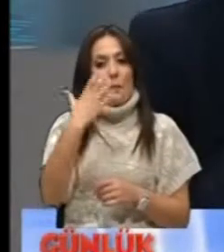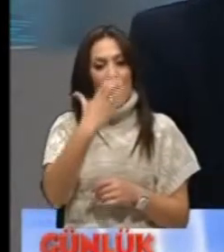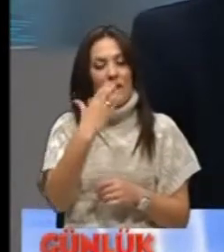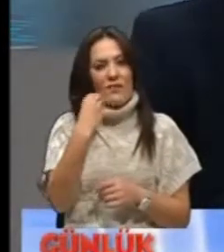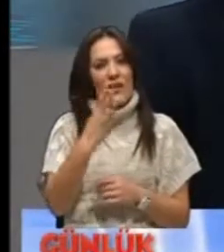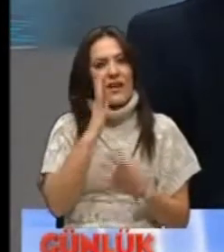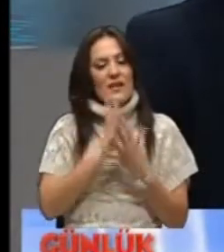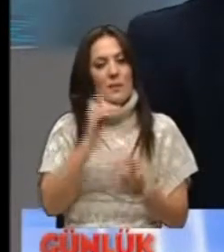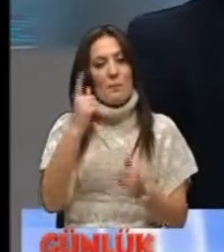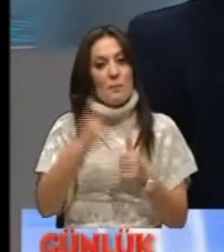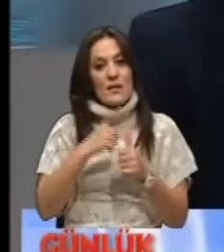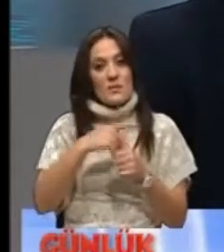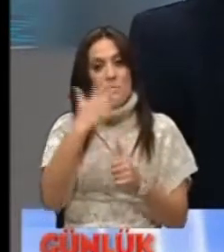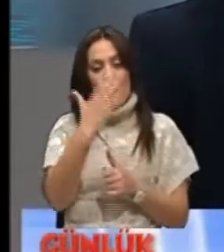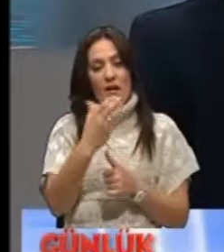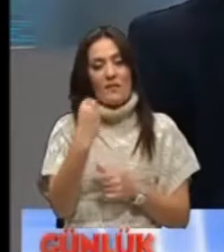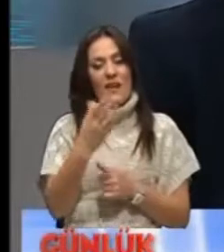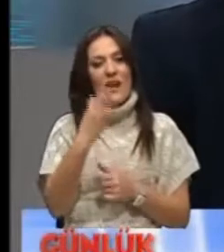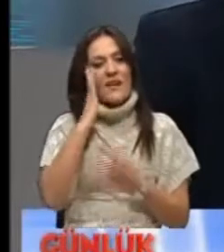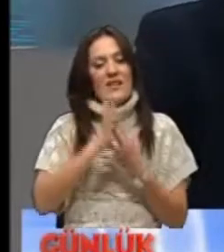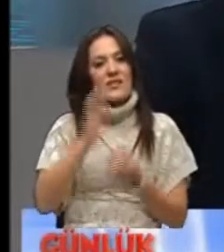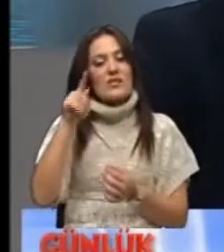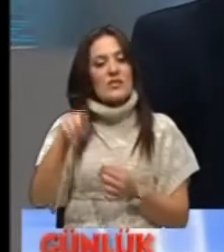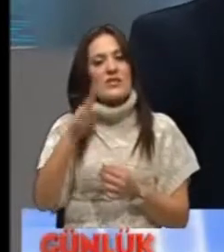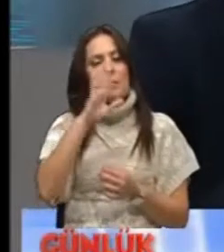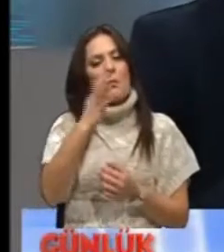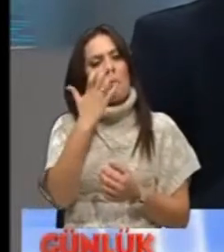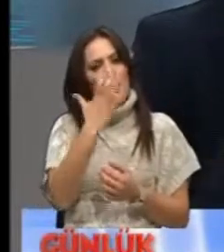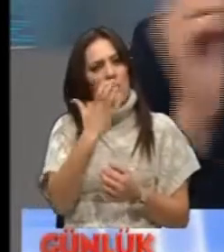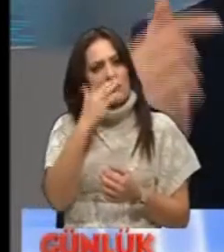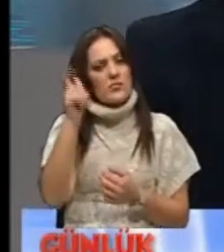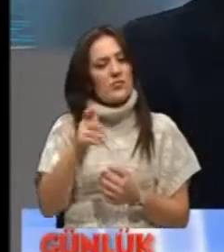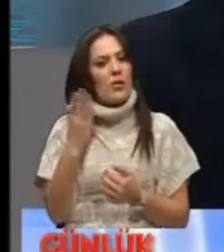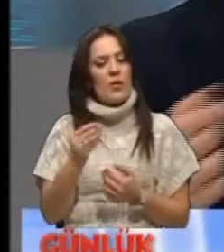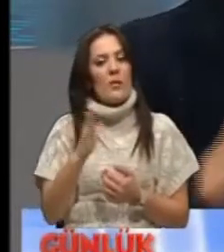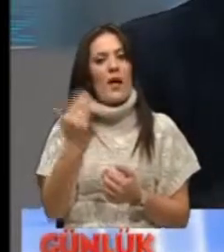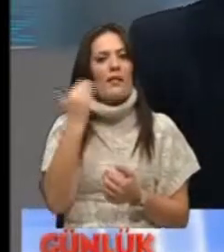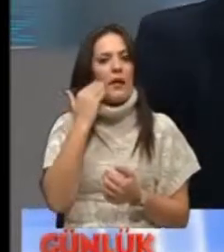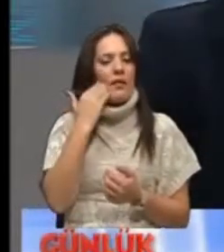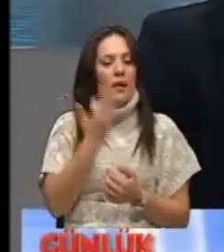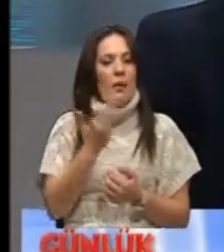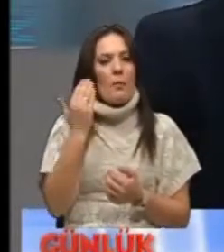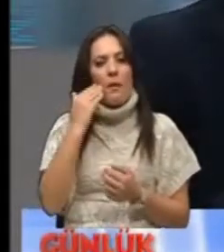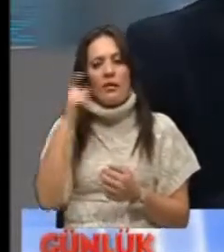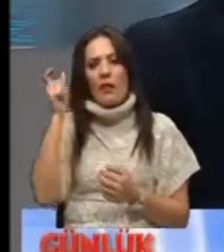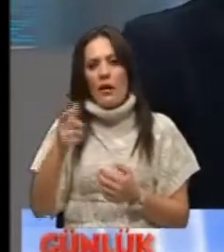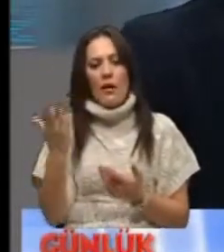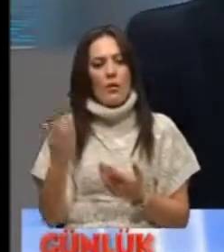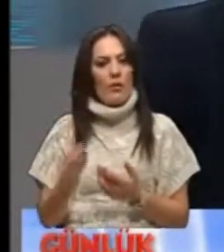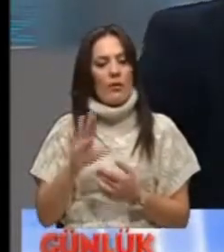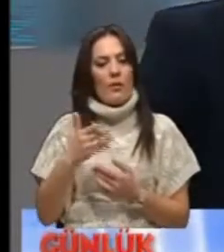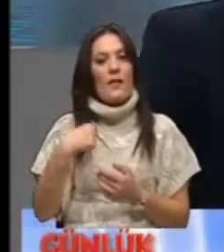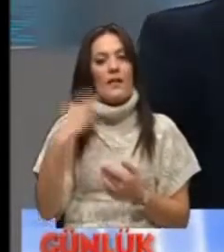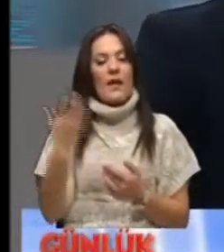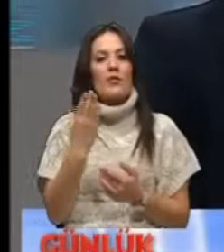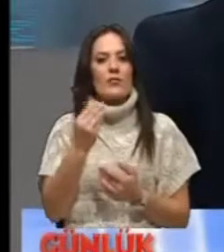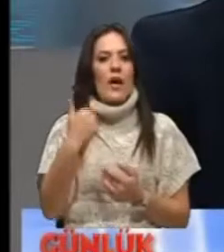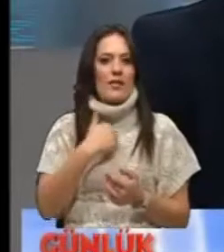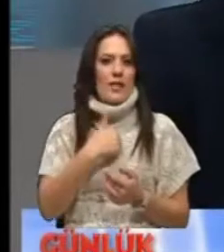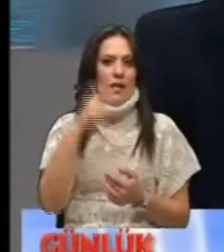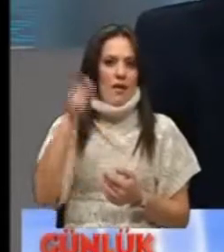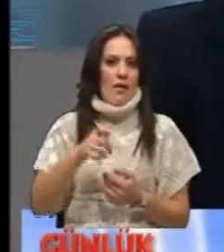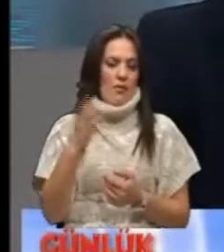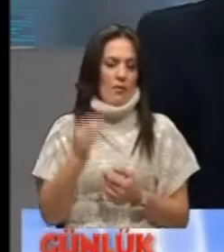kişiye, yani birincil bakım veren kişiye geliyor bir şekilde. Yani hem bakıcı olabilir bu, hem anneanne olabilir, babaanne olabilir ama daha çok da anne oluyor tabii